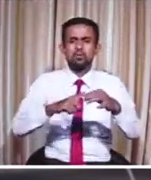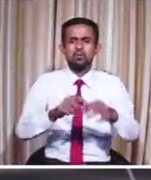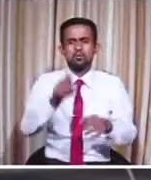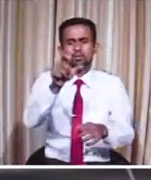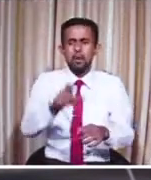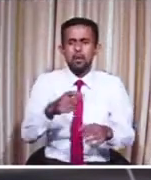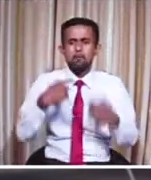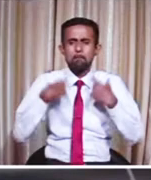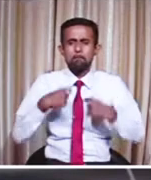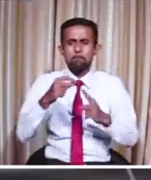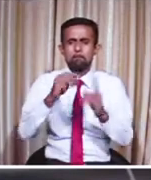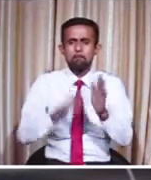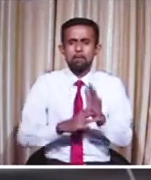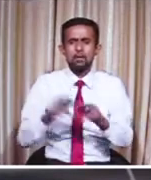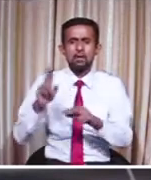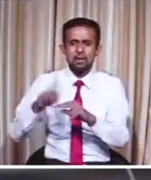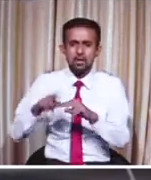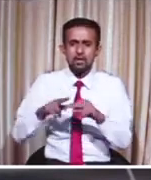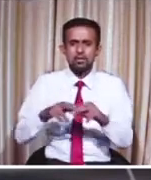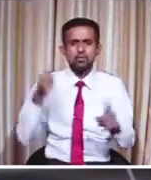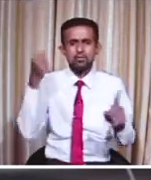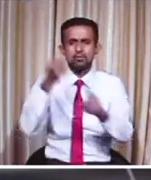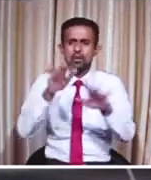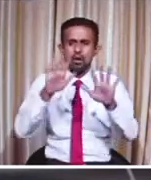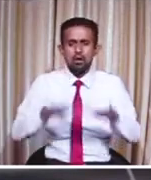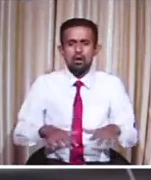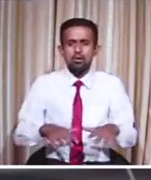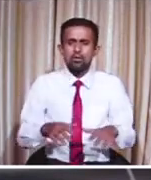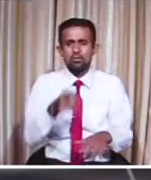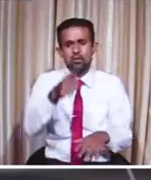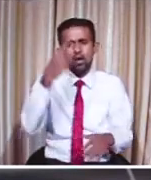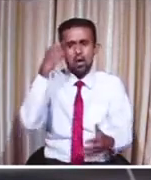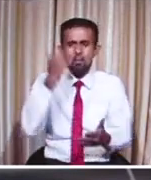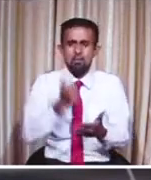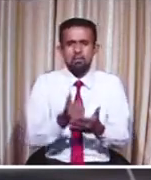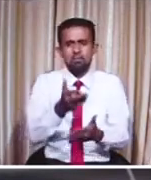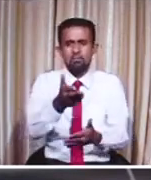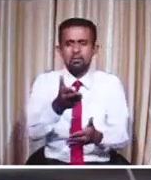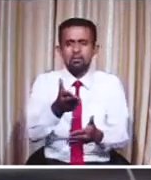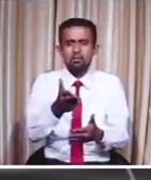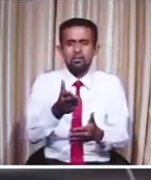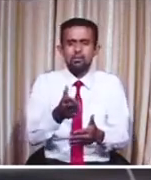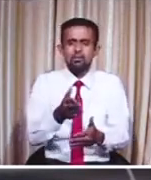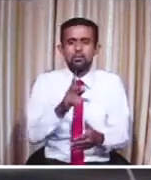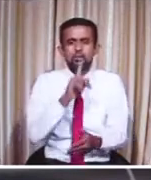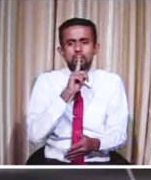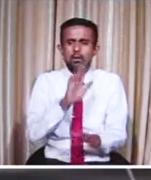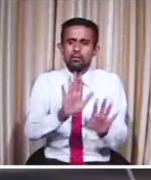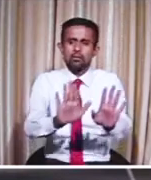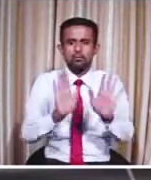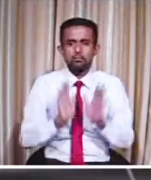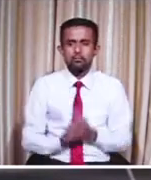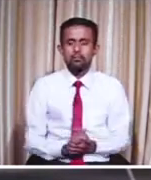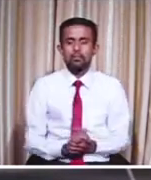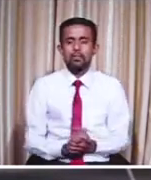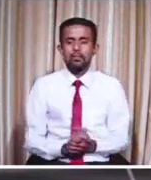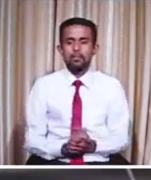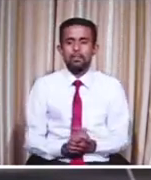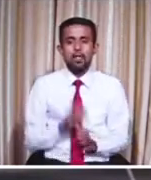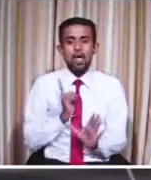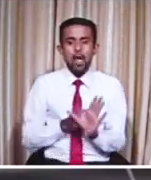ඉන්නේ මහින්දාගමතුමාගේ ගෝලියෝ ඔය මිසුන්ට ගහලා අන්තිමට දෙන්න සේප්පේ ඔයාට අමාරු වැටෙන්න වෙයි. ඒ නිසා ඔයා ෂේප් එකේ ඉන්න.